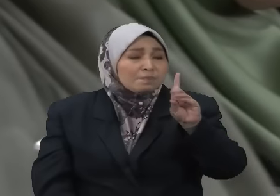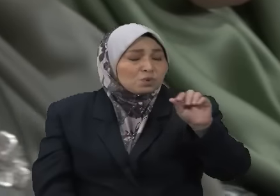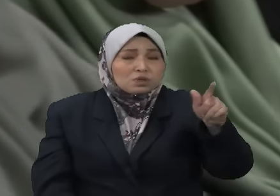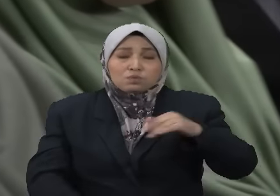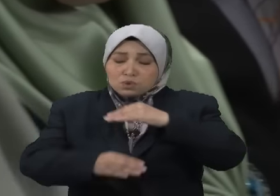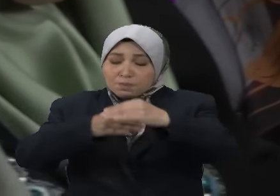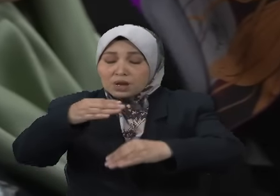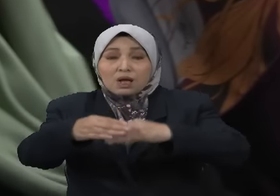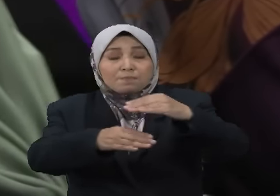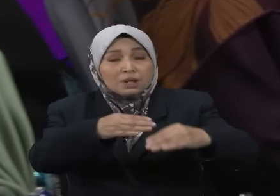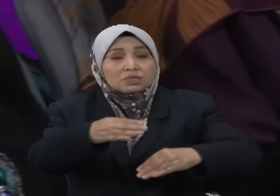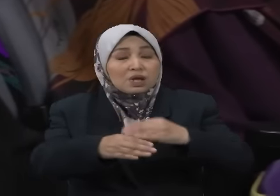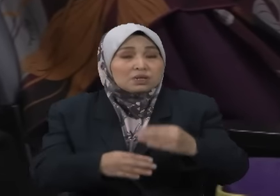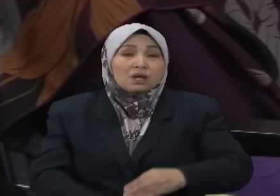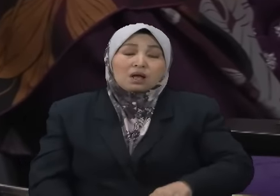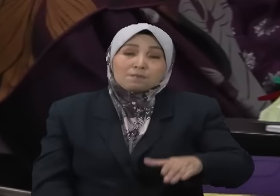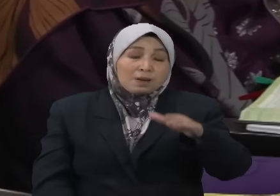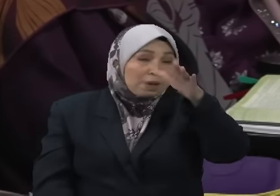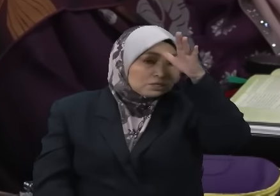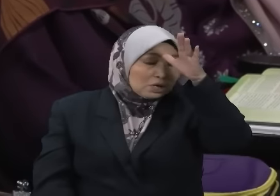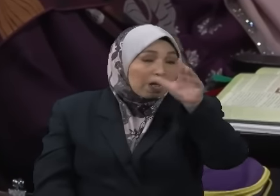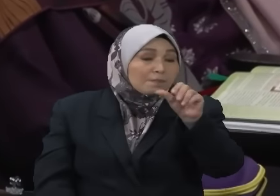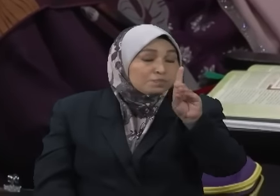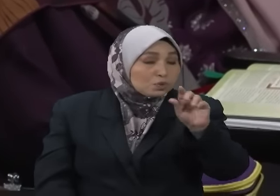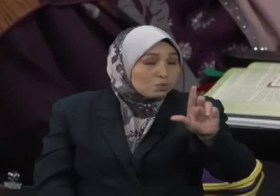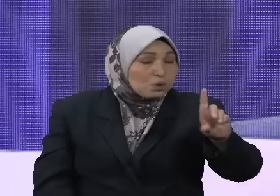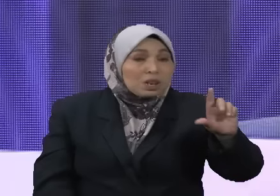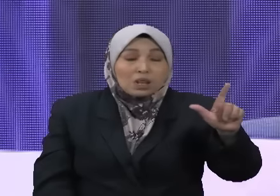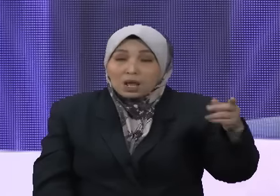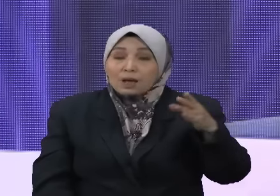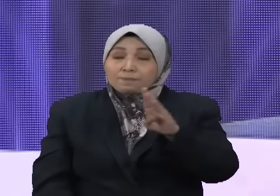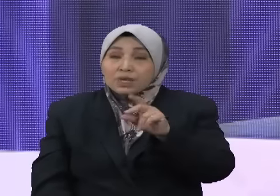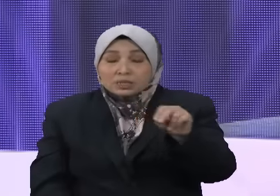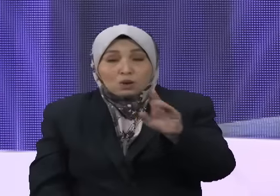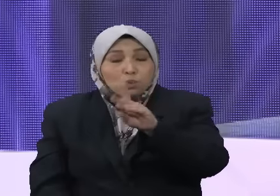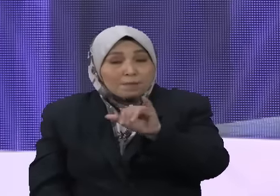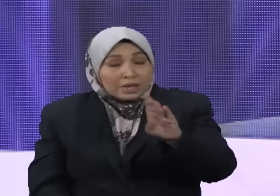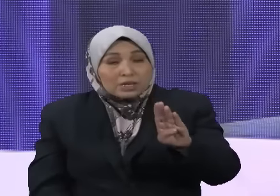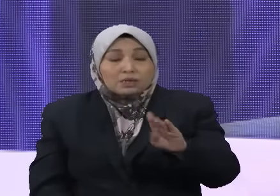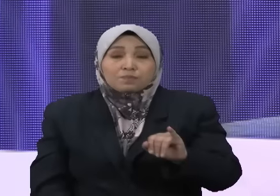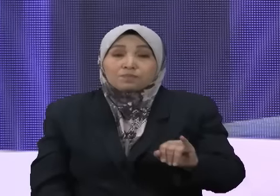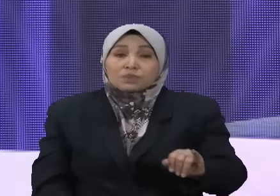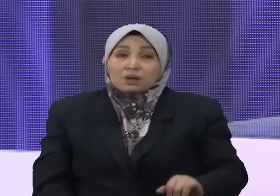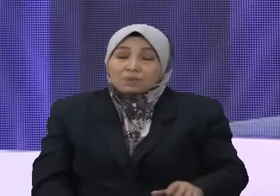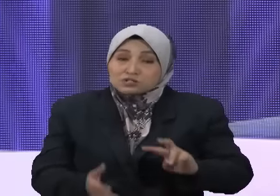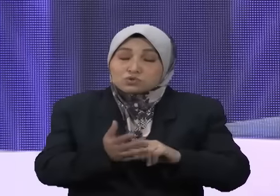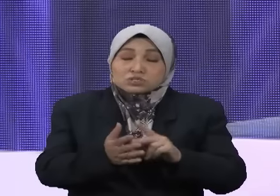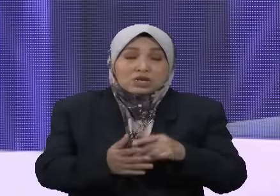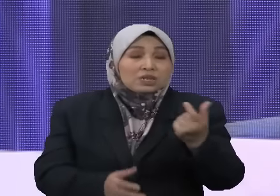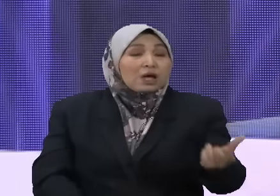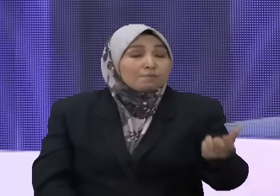mengkafankan Abdullah bin Ubai okey kena ingat eh ni Abdullah bin Ubai maksud dia nabi